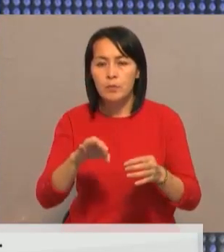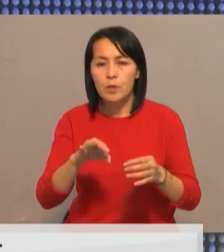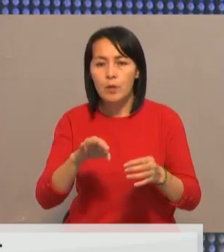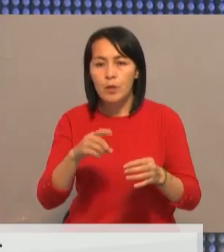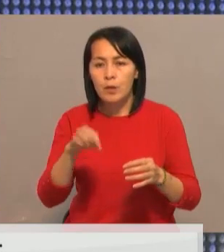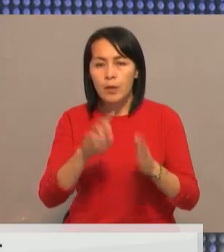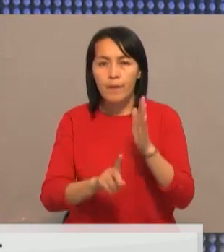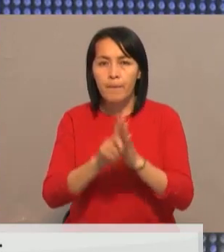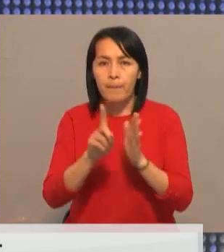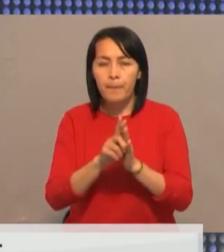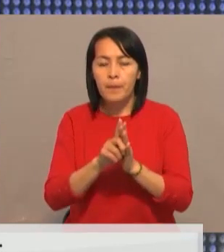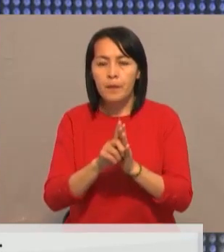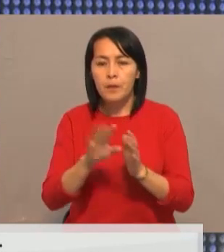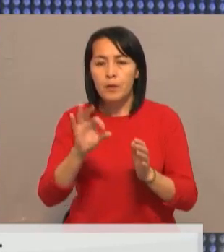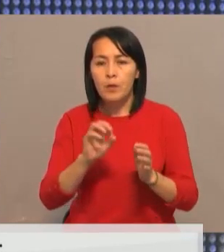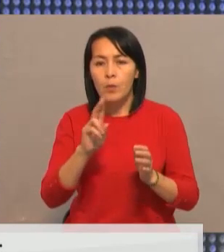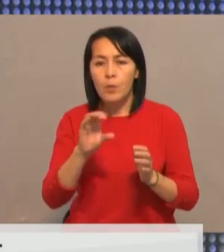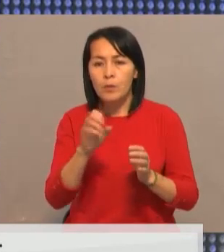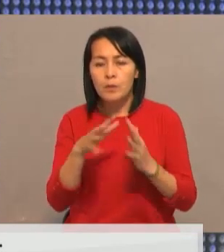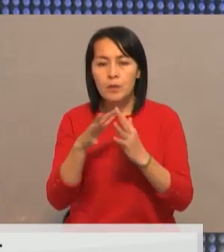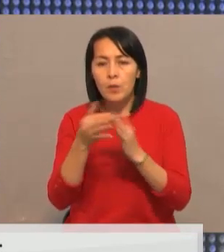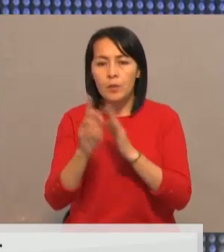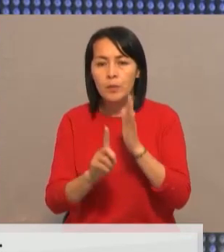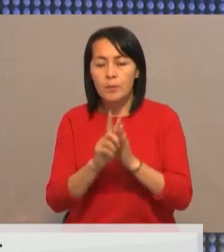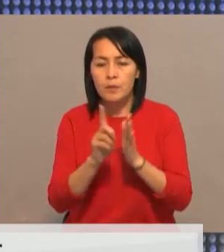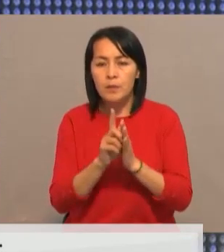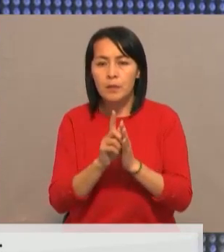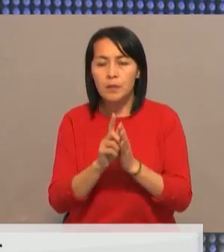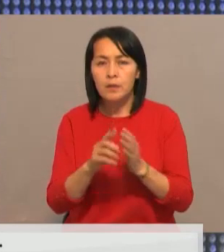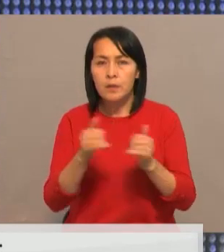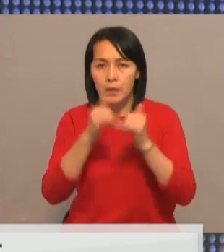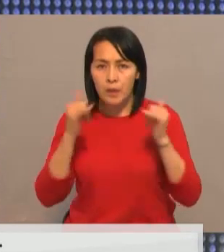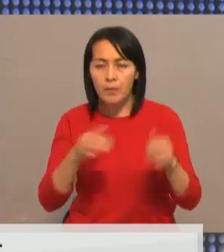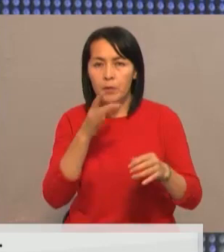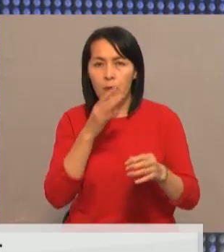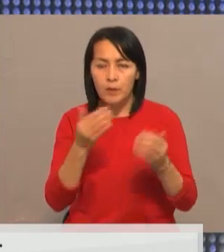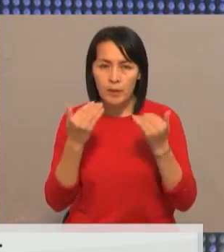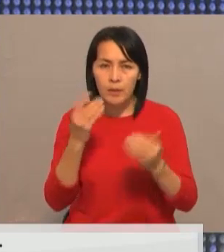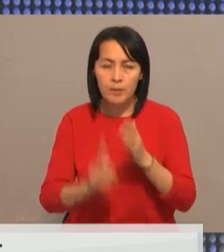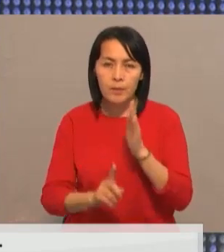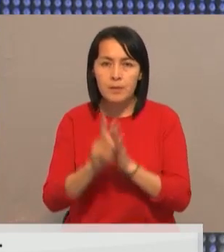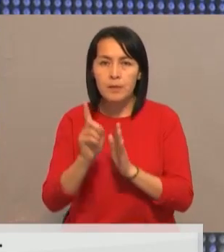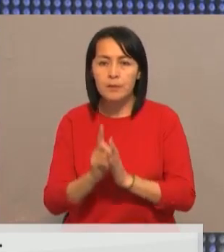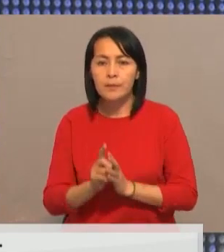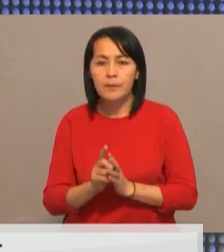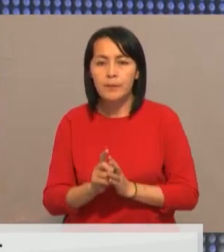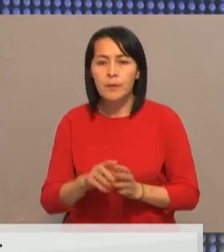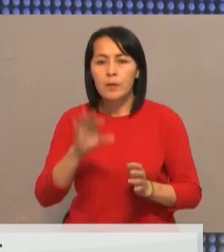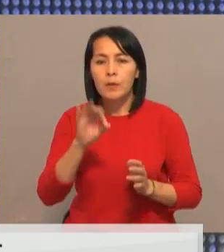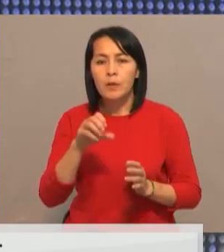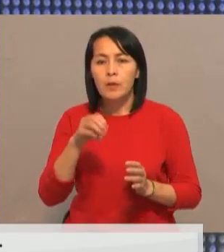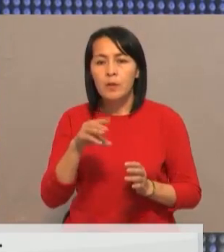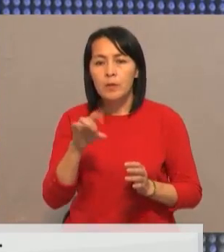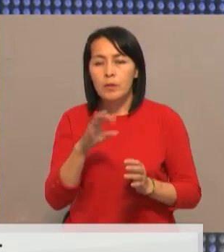басталған. Оқсыздың мынау дамитын кезеңі енді басталып отыр. Отырардың